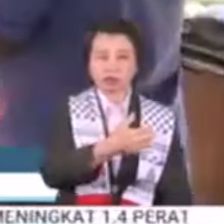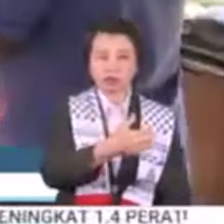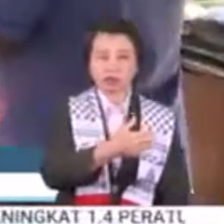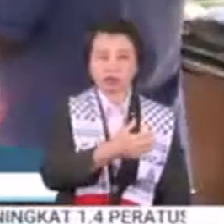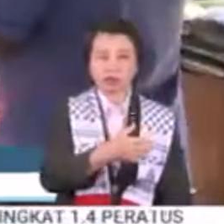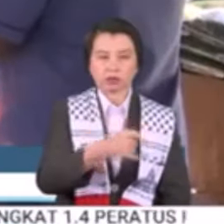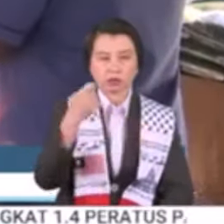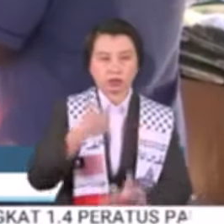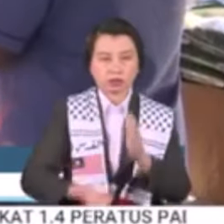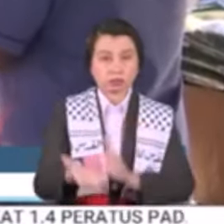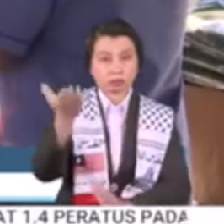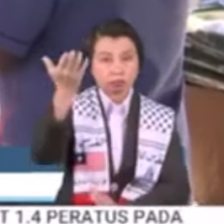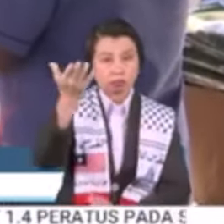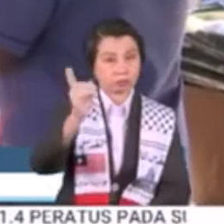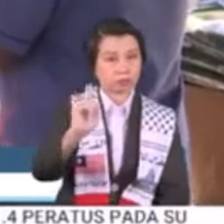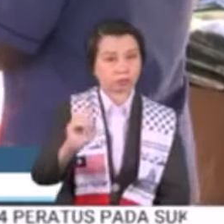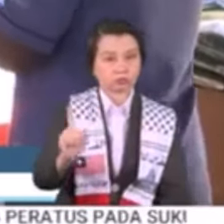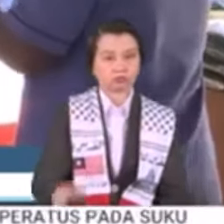melambung.